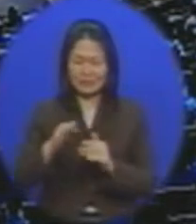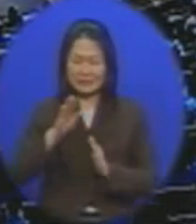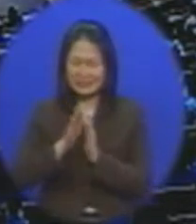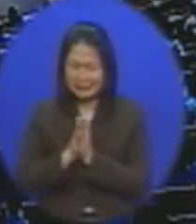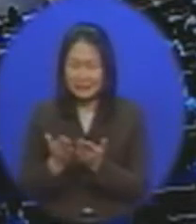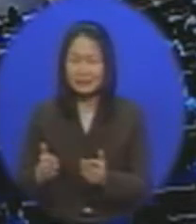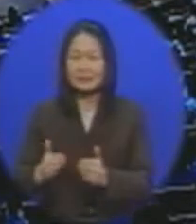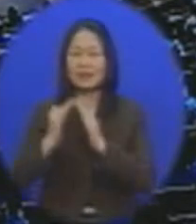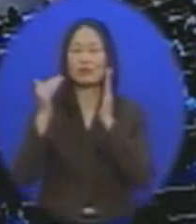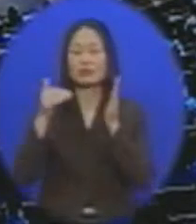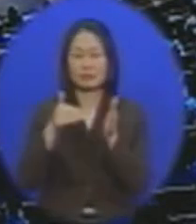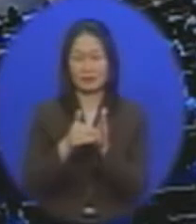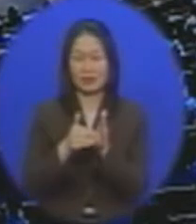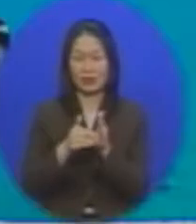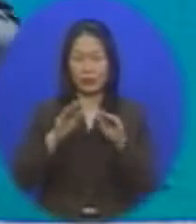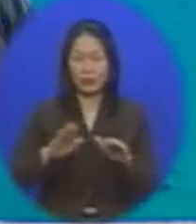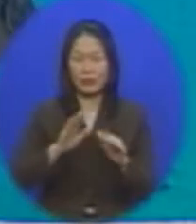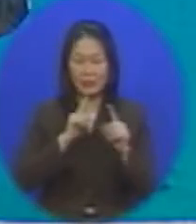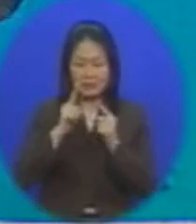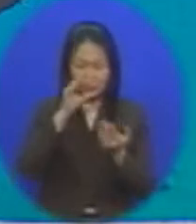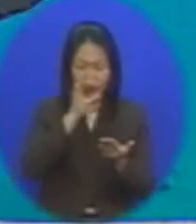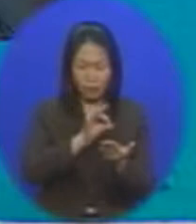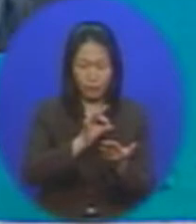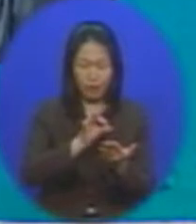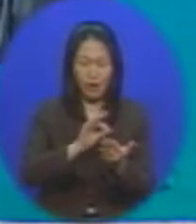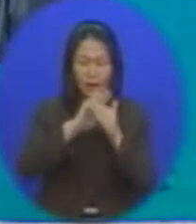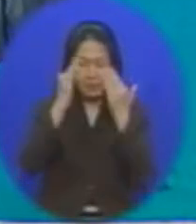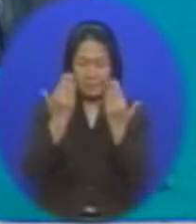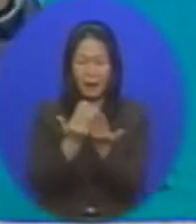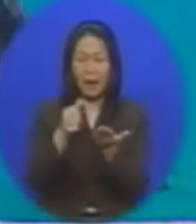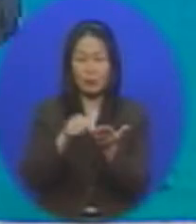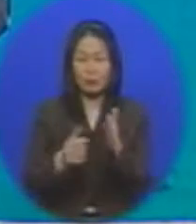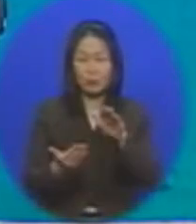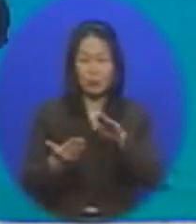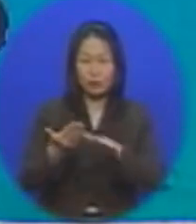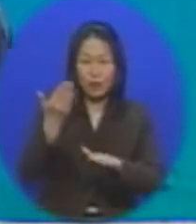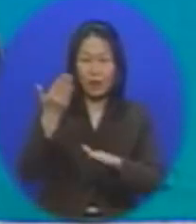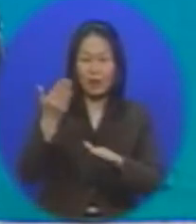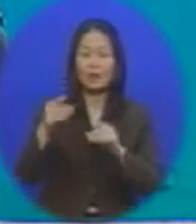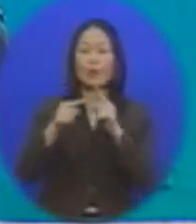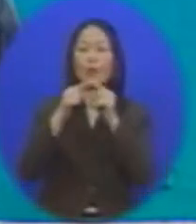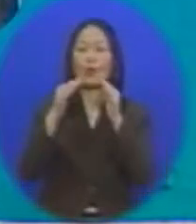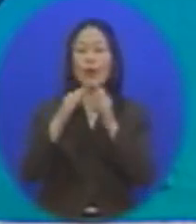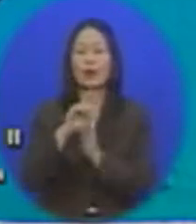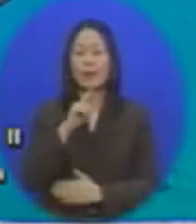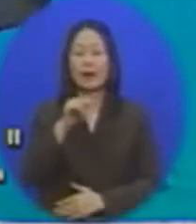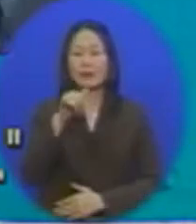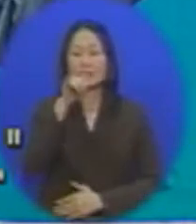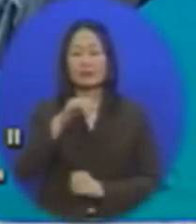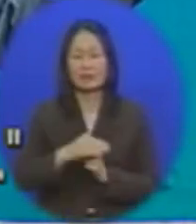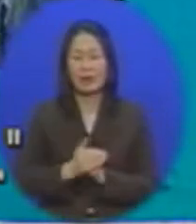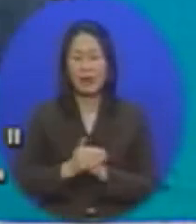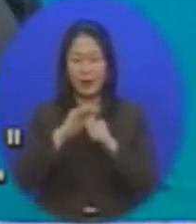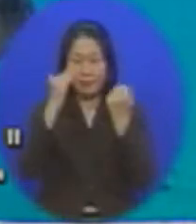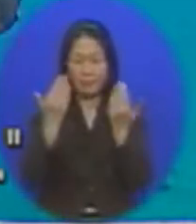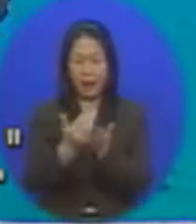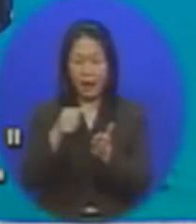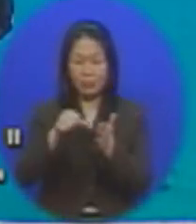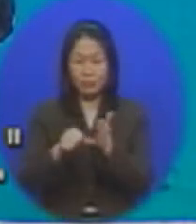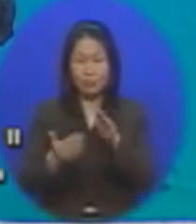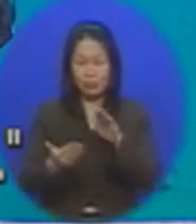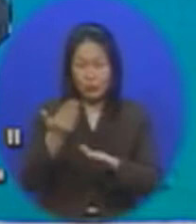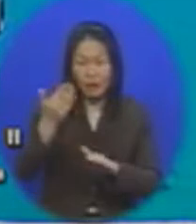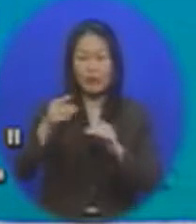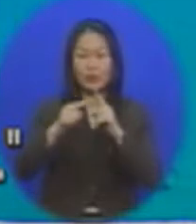요 오늘 말씀에 보면 맘 물 위에 교회 하고 그랬습니다 만물 위에 교회의